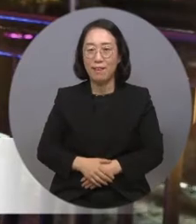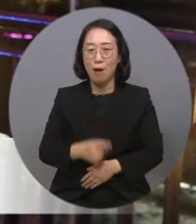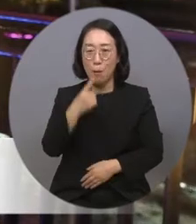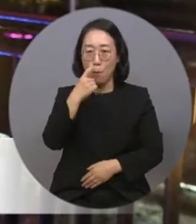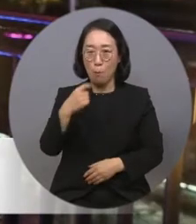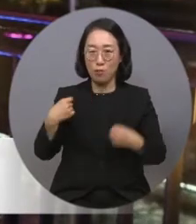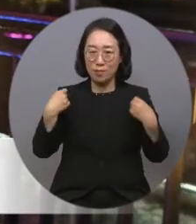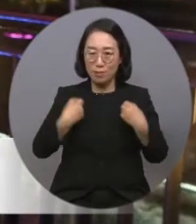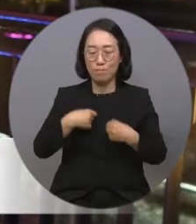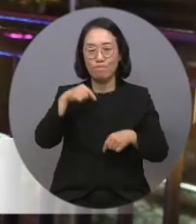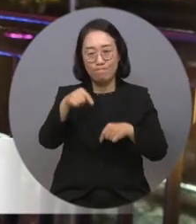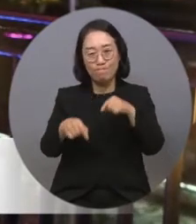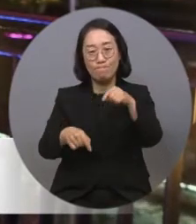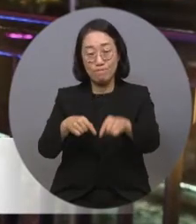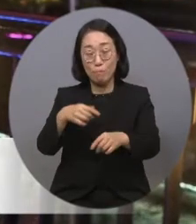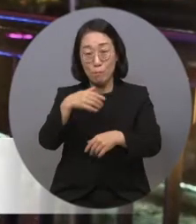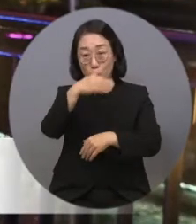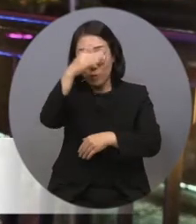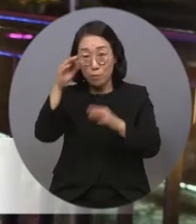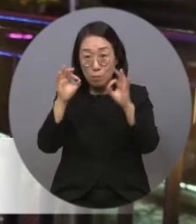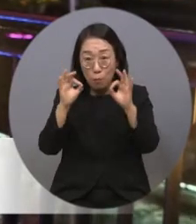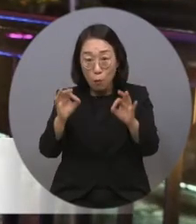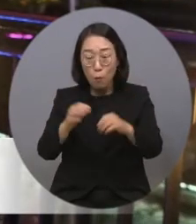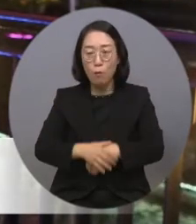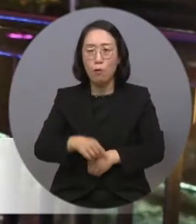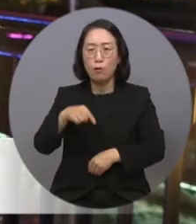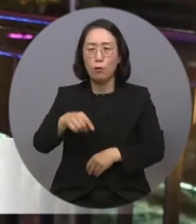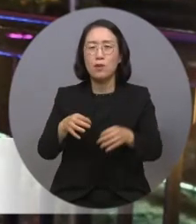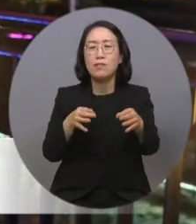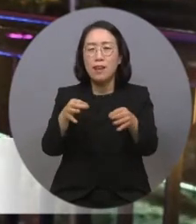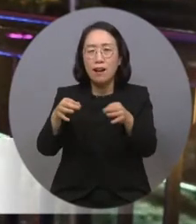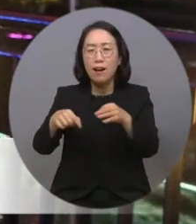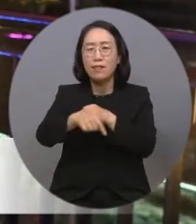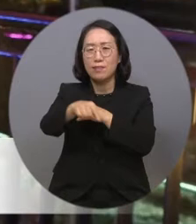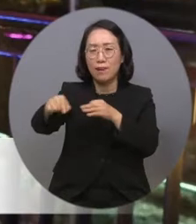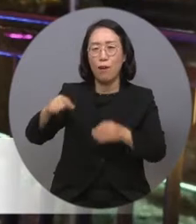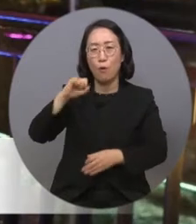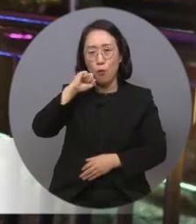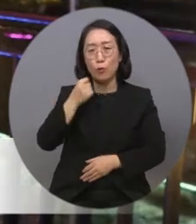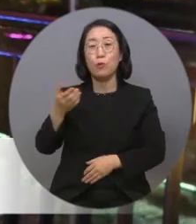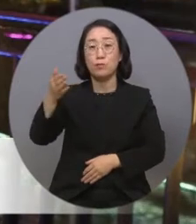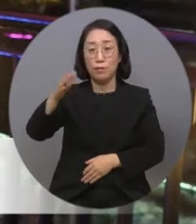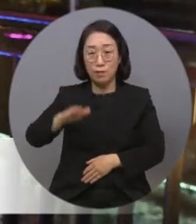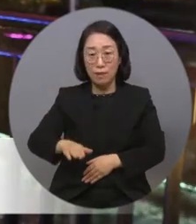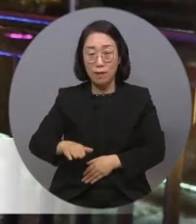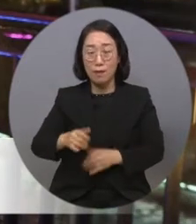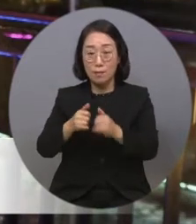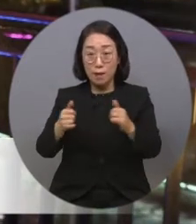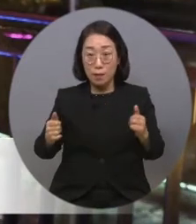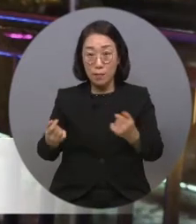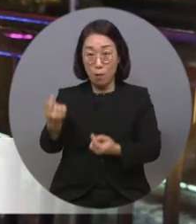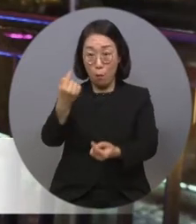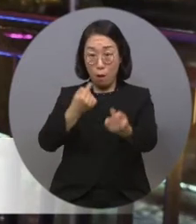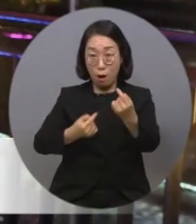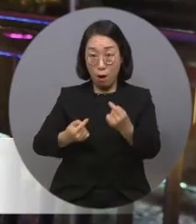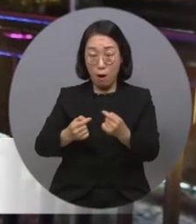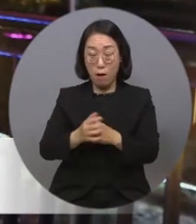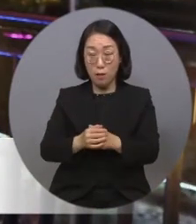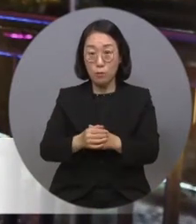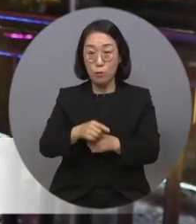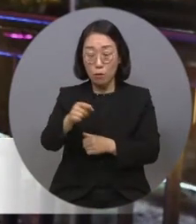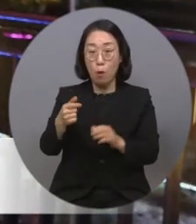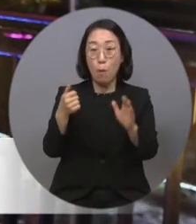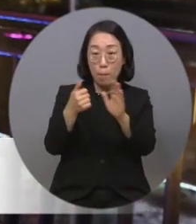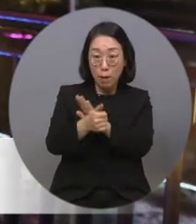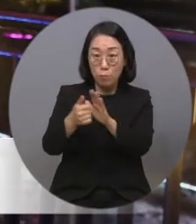통해서 이 수변상가에 그동안 코로나로 많이 어려웠었는데 시민들이 참여해서 또 상가 방문